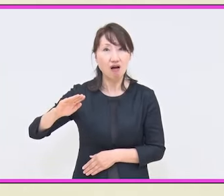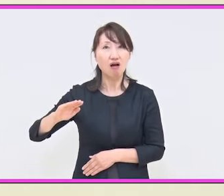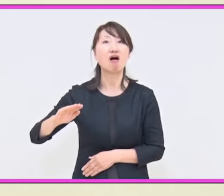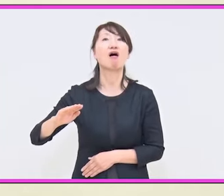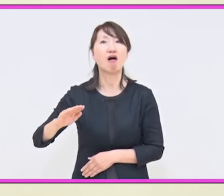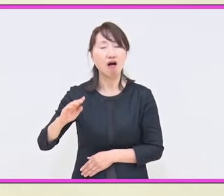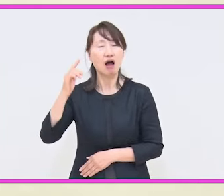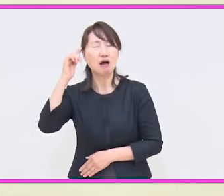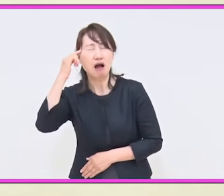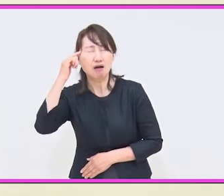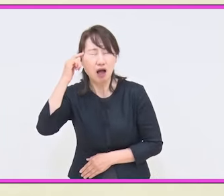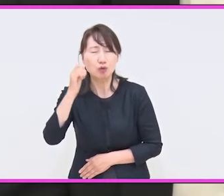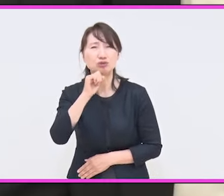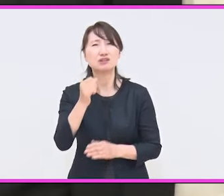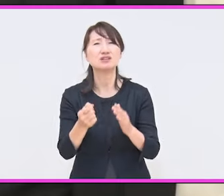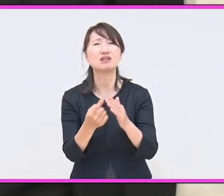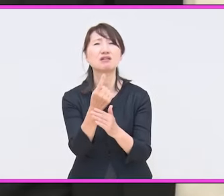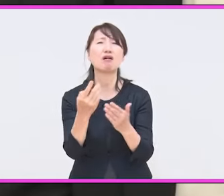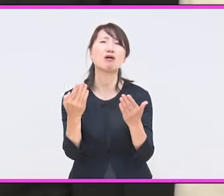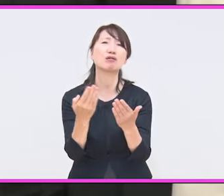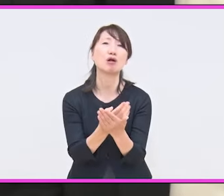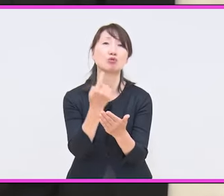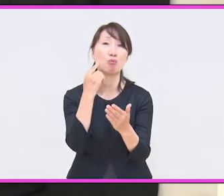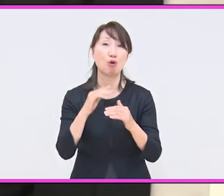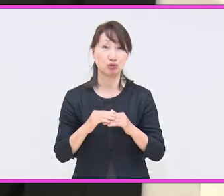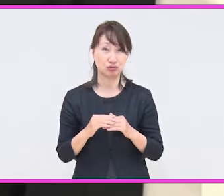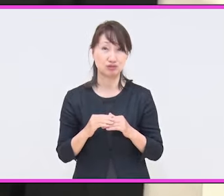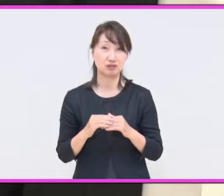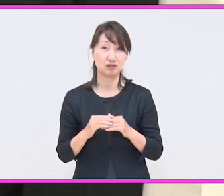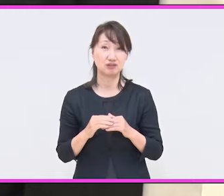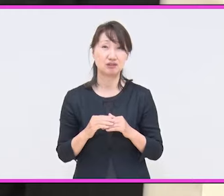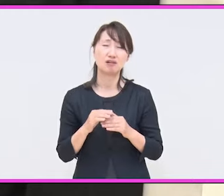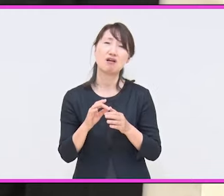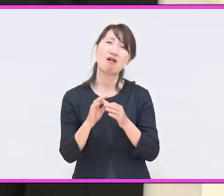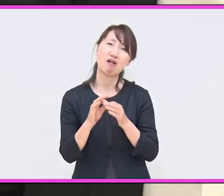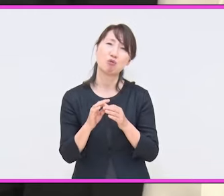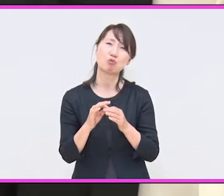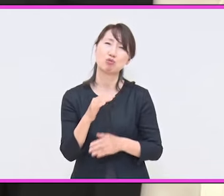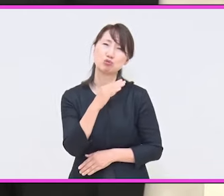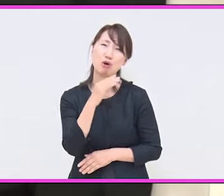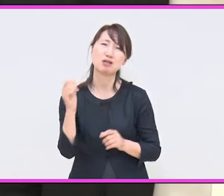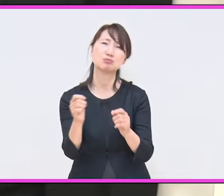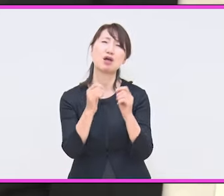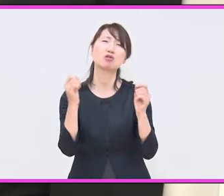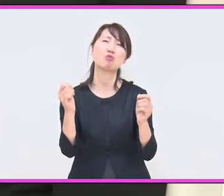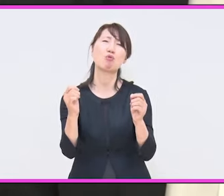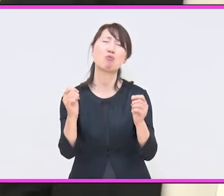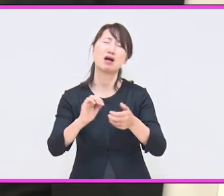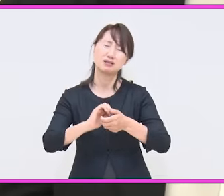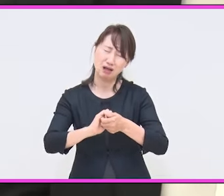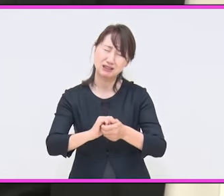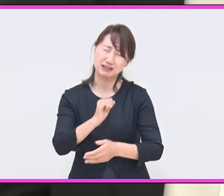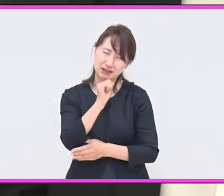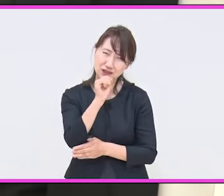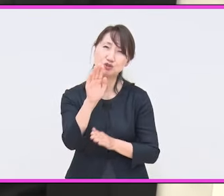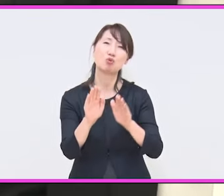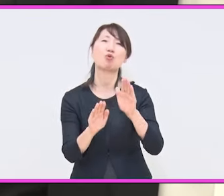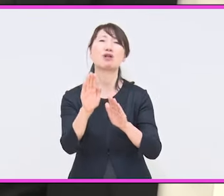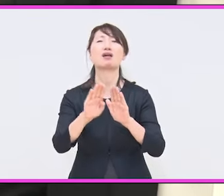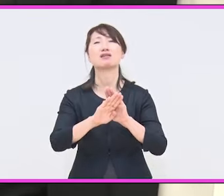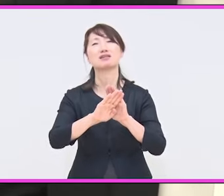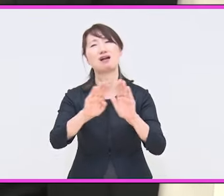きっかけだと思うんでだからこういうイベントをぜひやっぱちょっとベストな状態でね